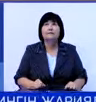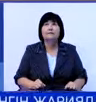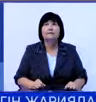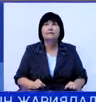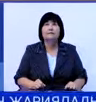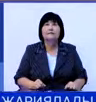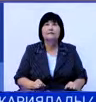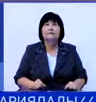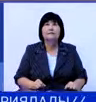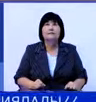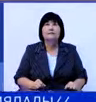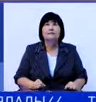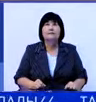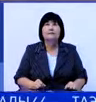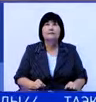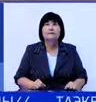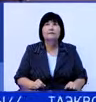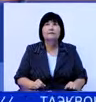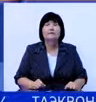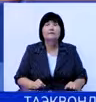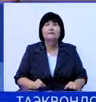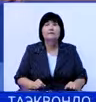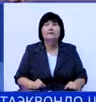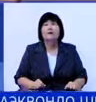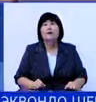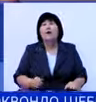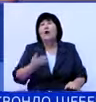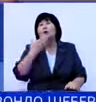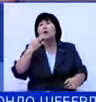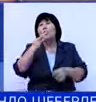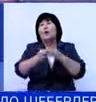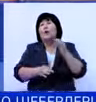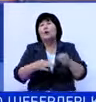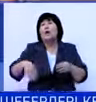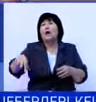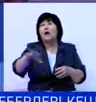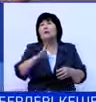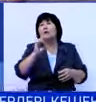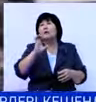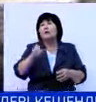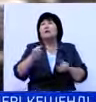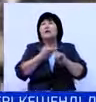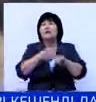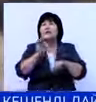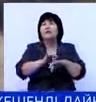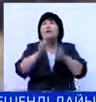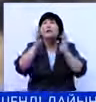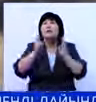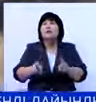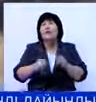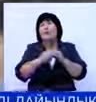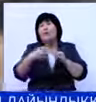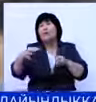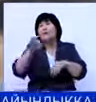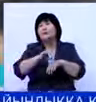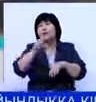Шолпан, сіз байланыстасыз. Соңғы тәулікте аймақта коронавирус инфекциясына шалдыққан 15